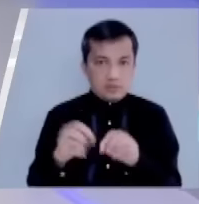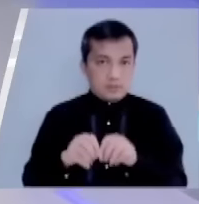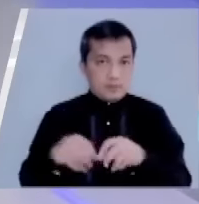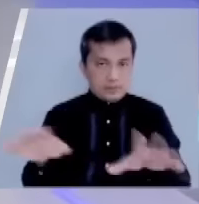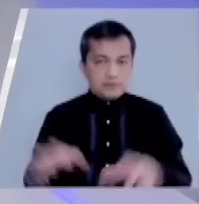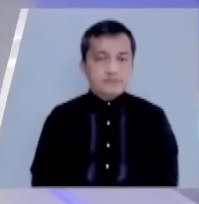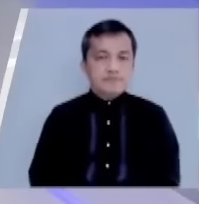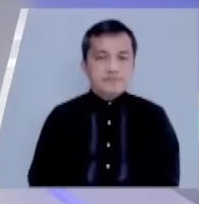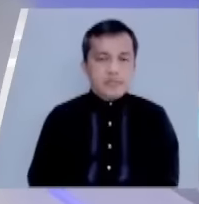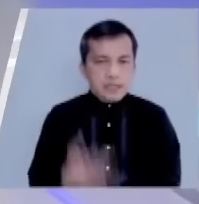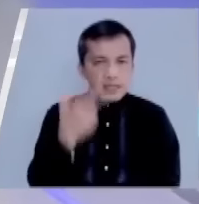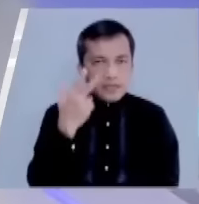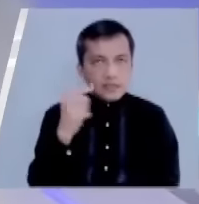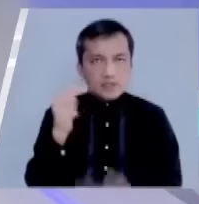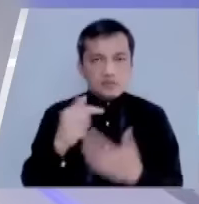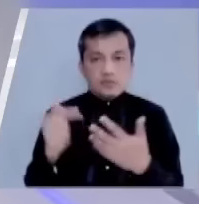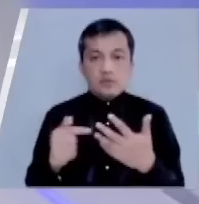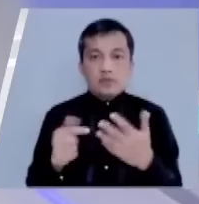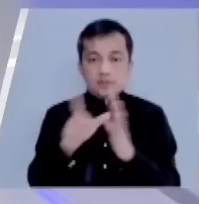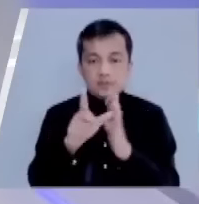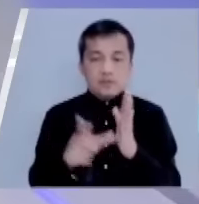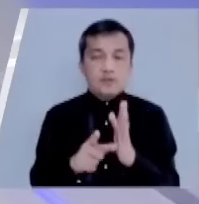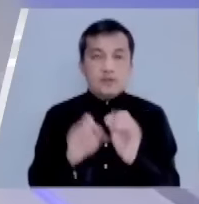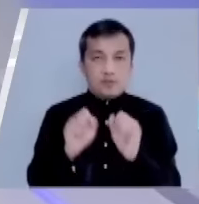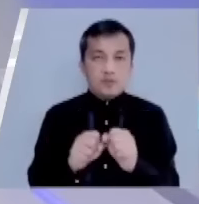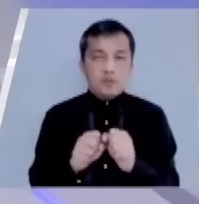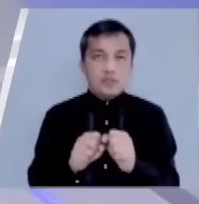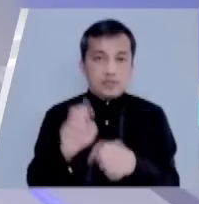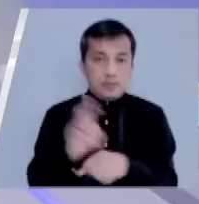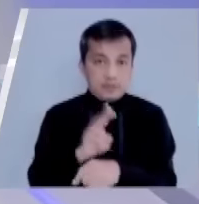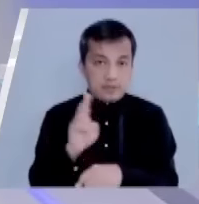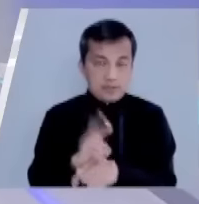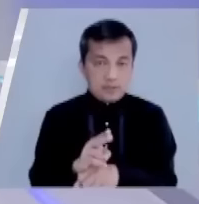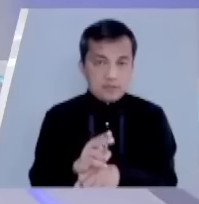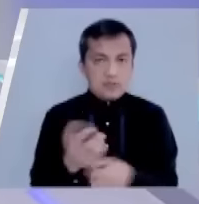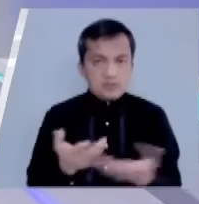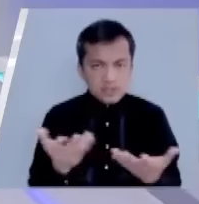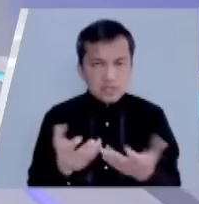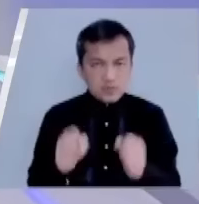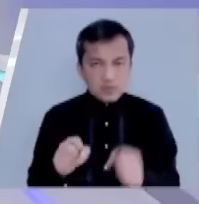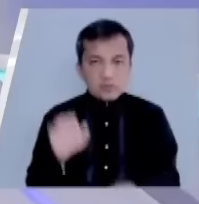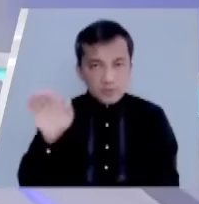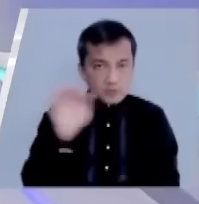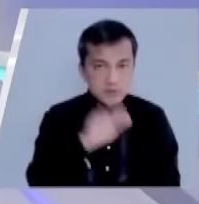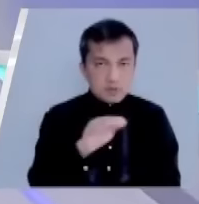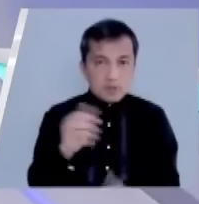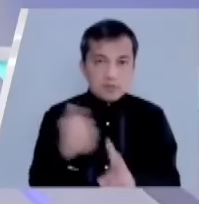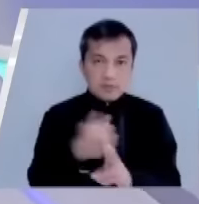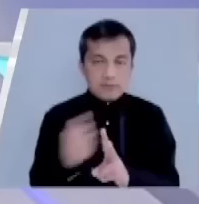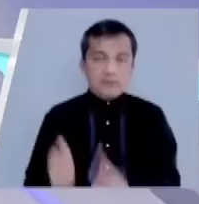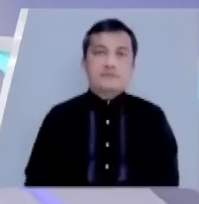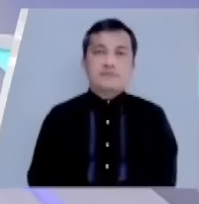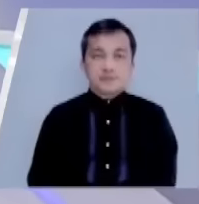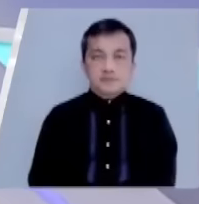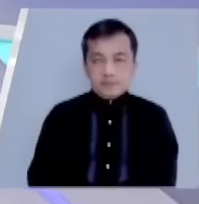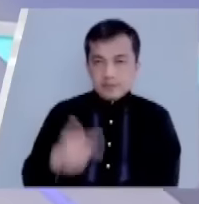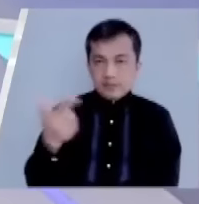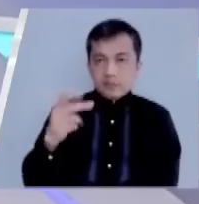natin kung ano-anong batas ang pwedeng pagbasehan at kung saan pwedeng dumulog ang biktima. Narito si Kuya Kim